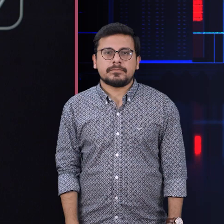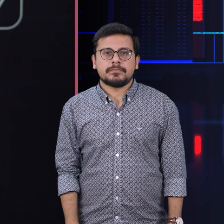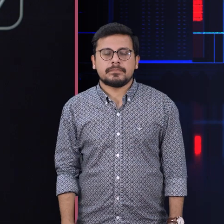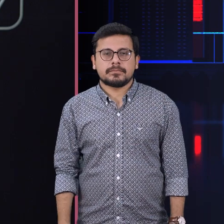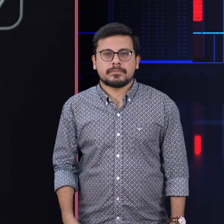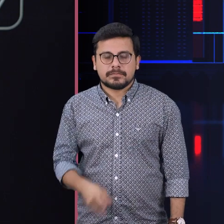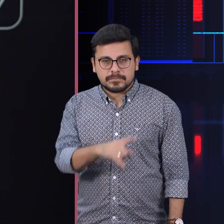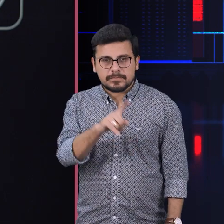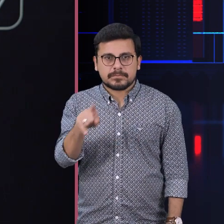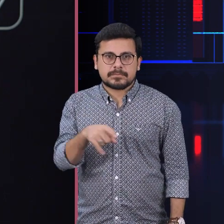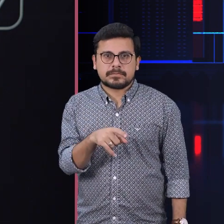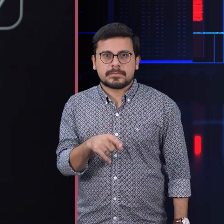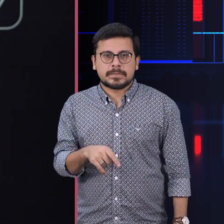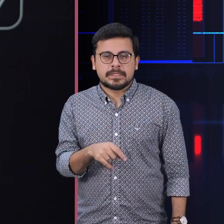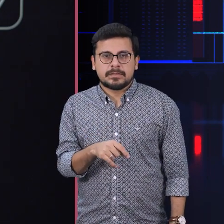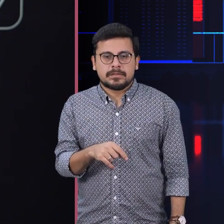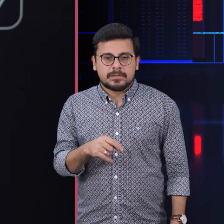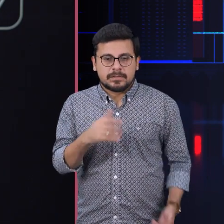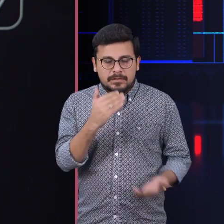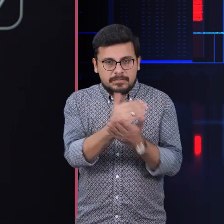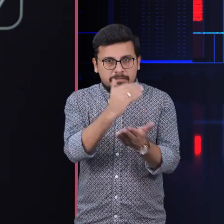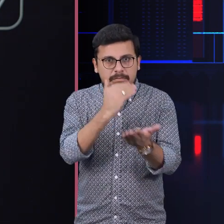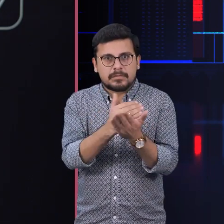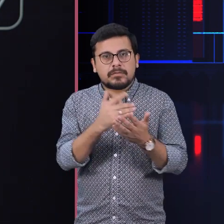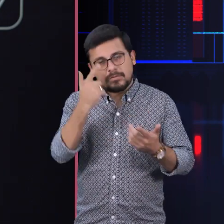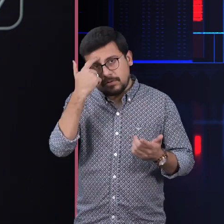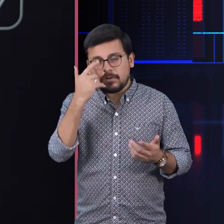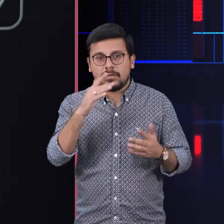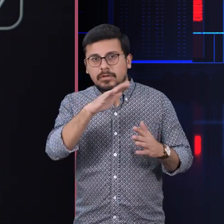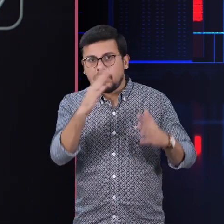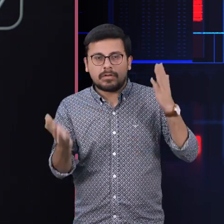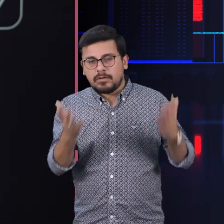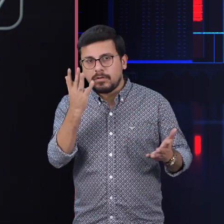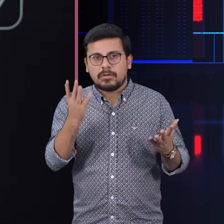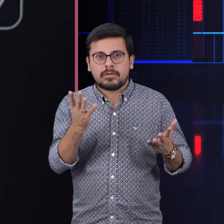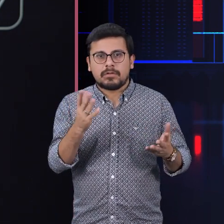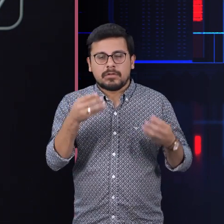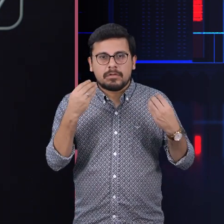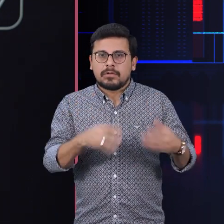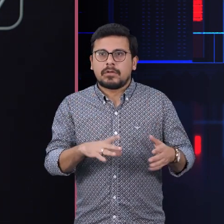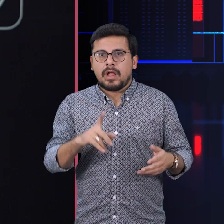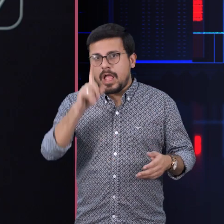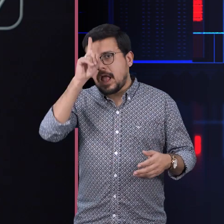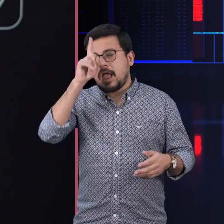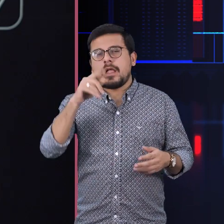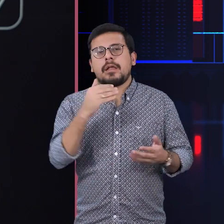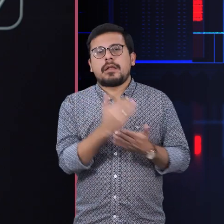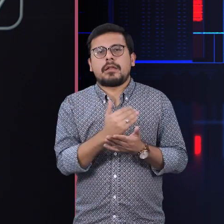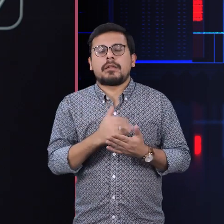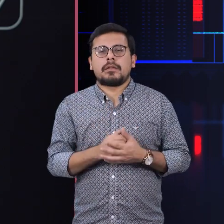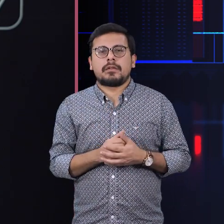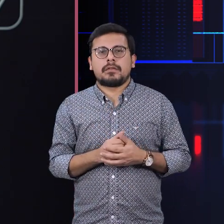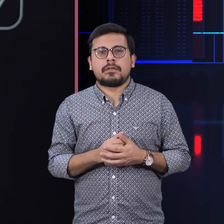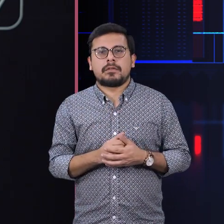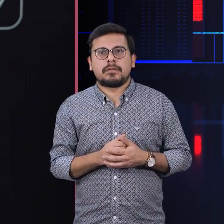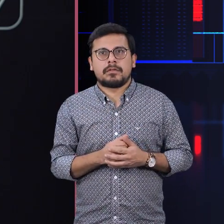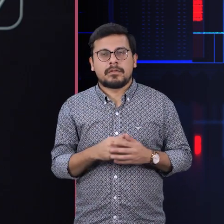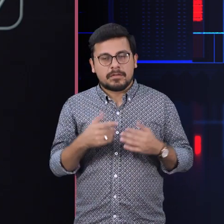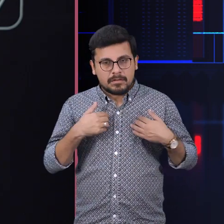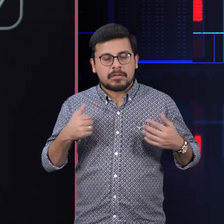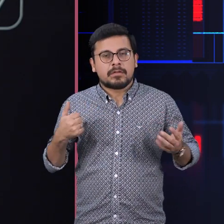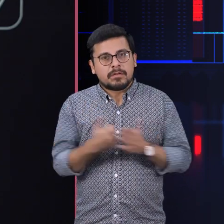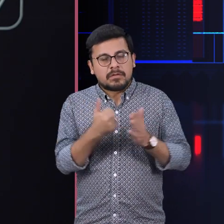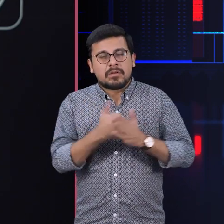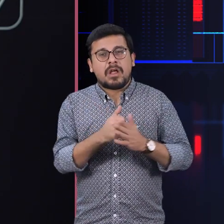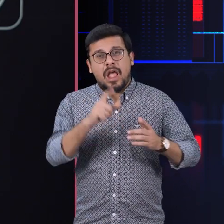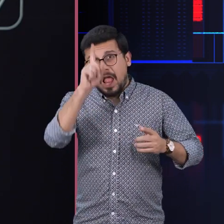ہم لوگ سب باہر رینڈملی کچھ آئس کریم وغیرہ کھانے کے لیے نکلے. تو وہاں پر ہمارے سامنے وی ور اسٹینڈنگ